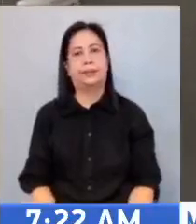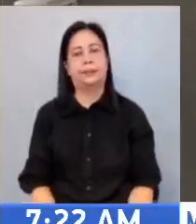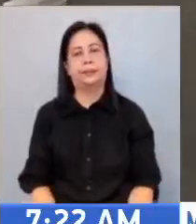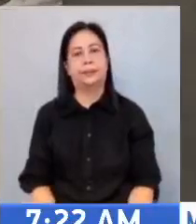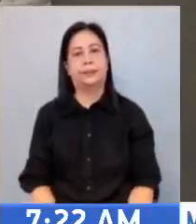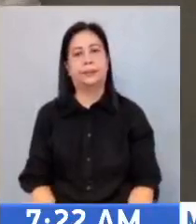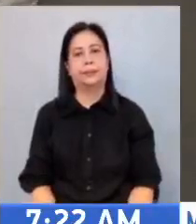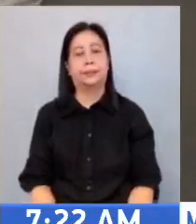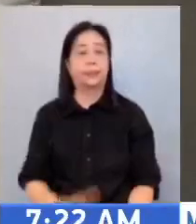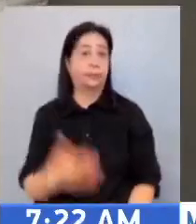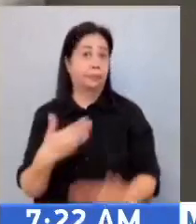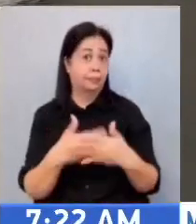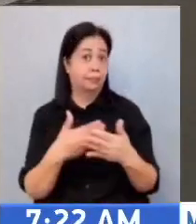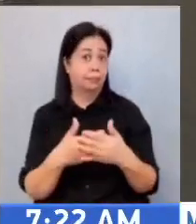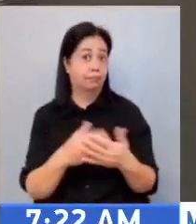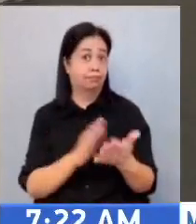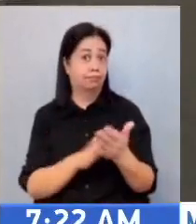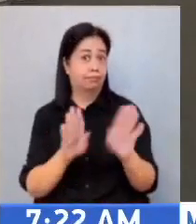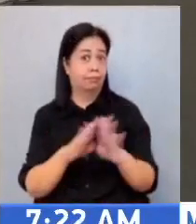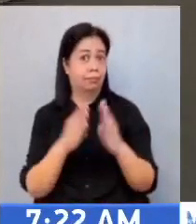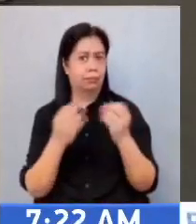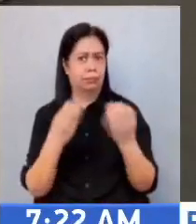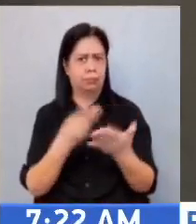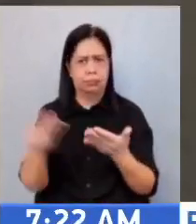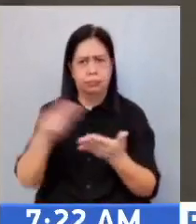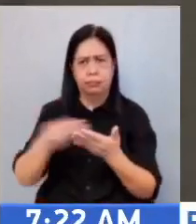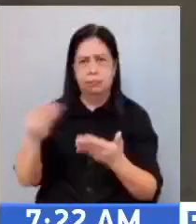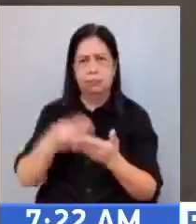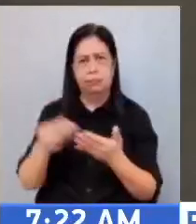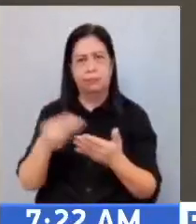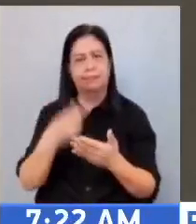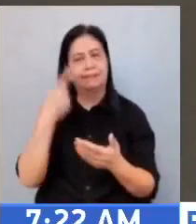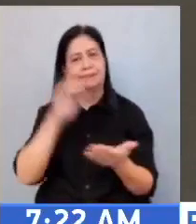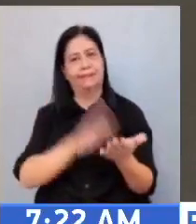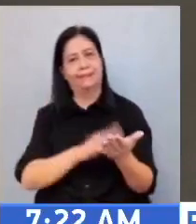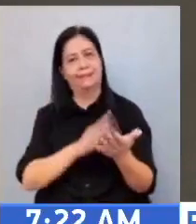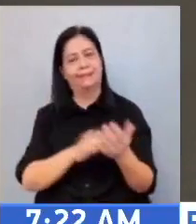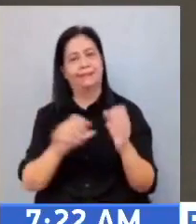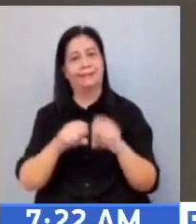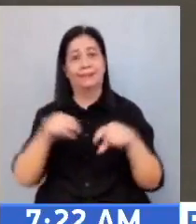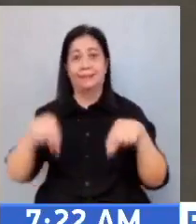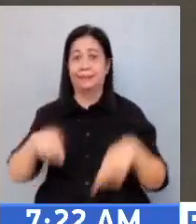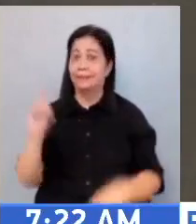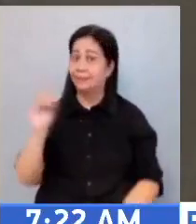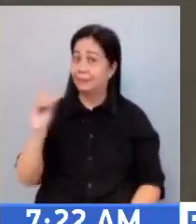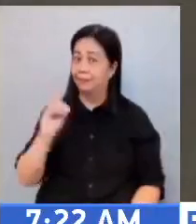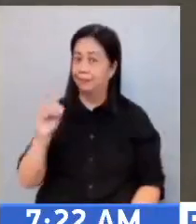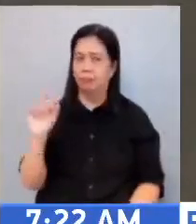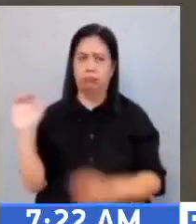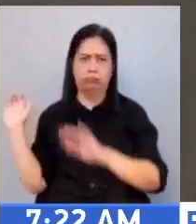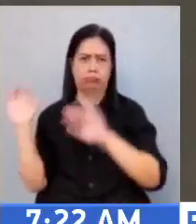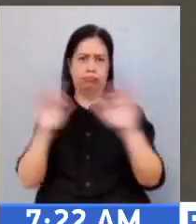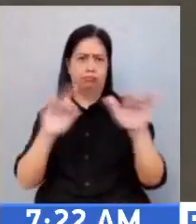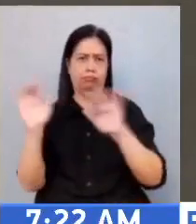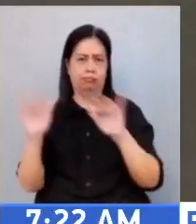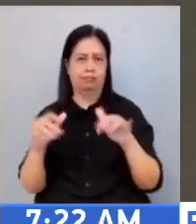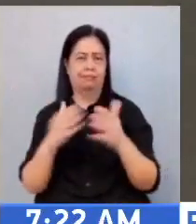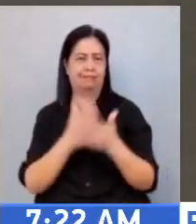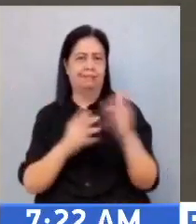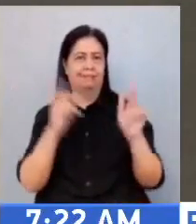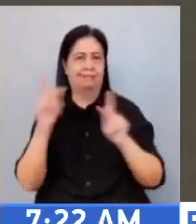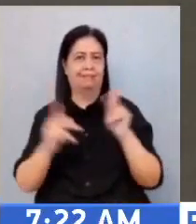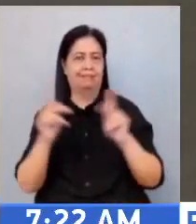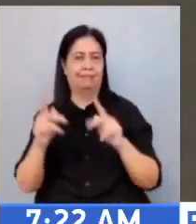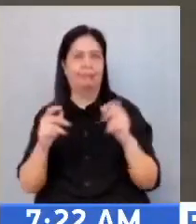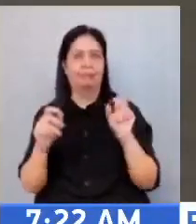Malapit na ang pasukan, kaya marami na ang bumibili na kanilang mga gamit pang eskwela. Kaya naman po dito sa Divisoria ang takbo ng ilan natin mga kababayan para